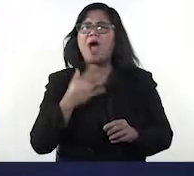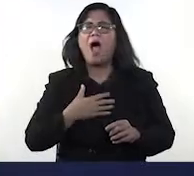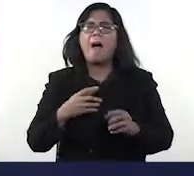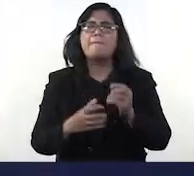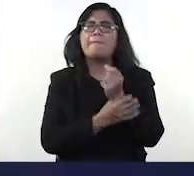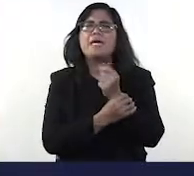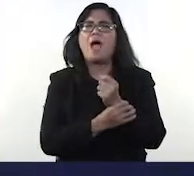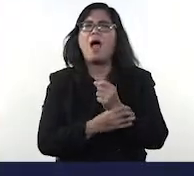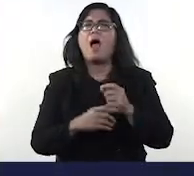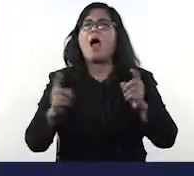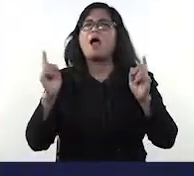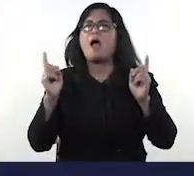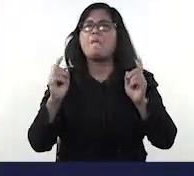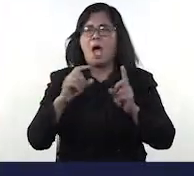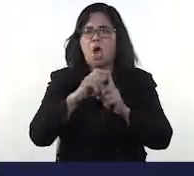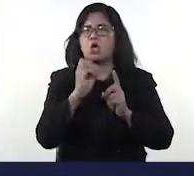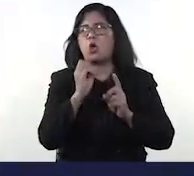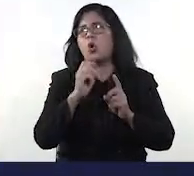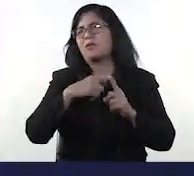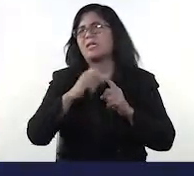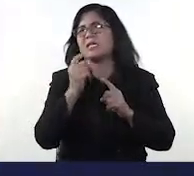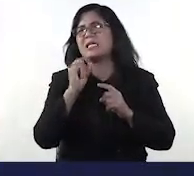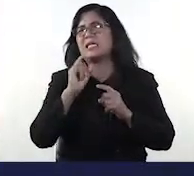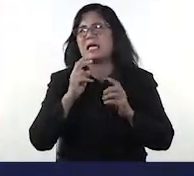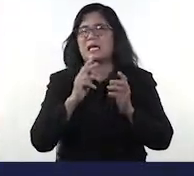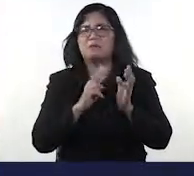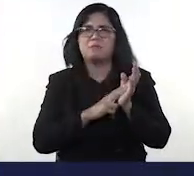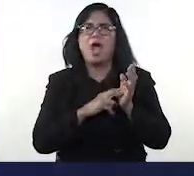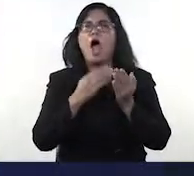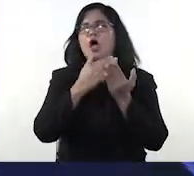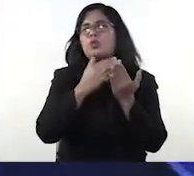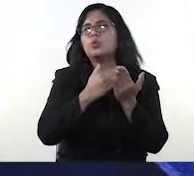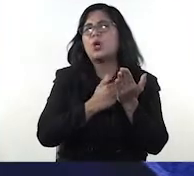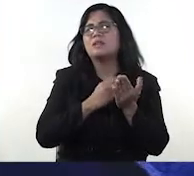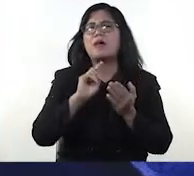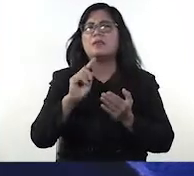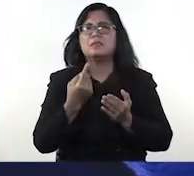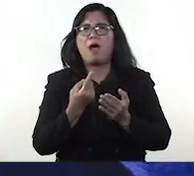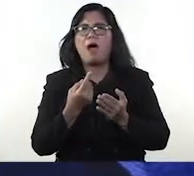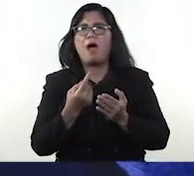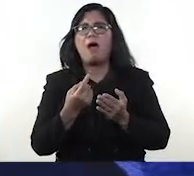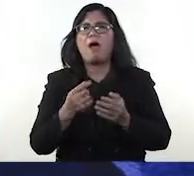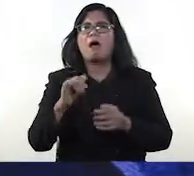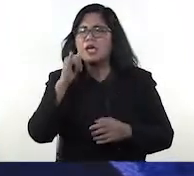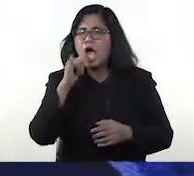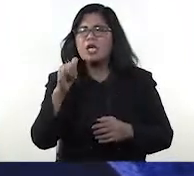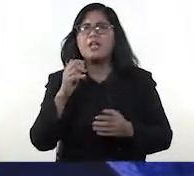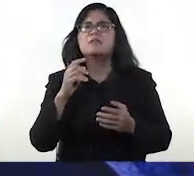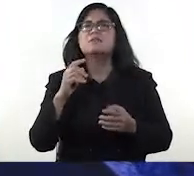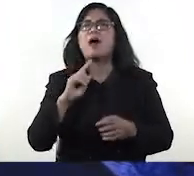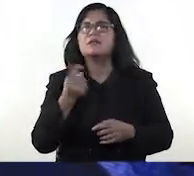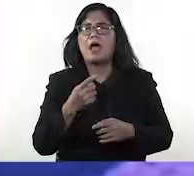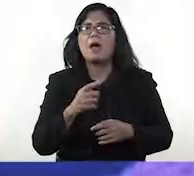Ayo kita hanya cuman pegang doktrin kita hanya pegang oh kiranya pegang